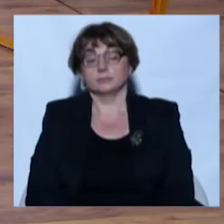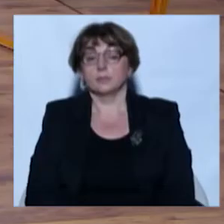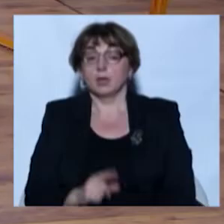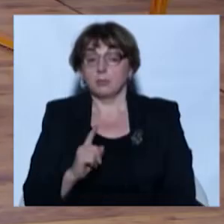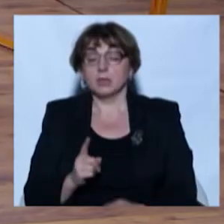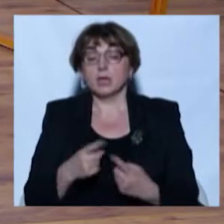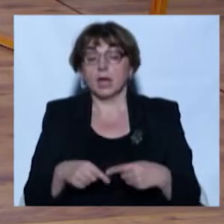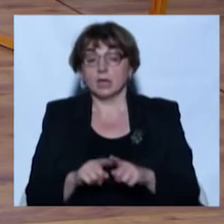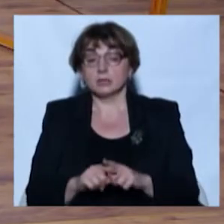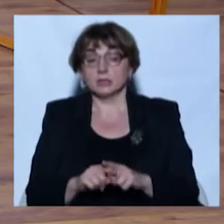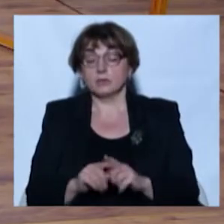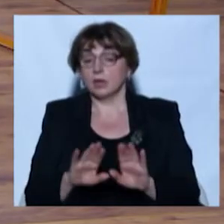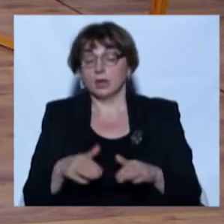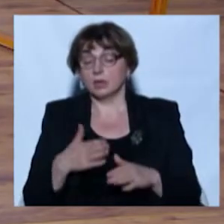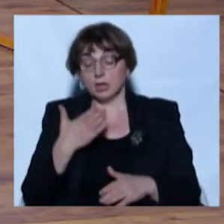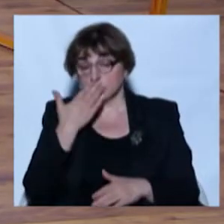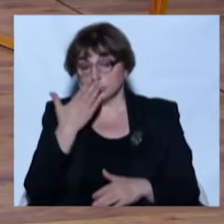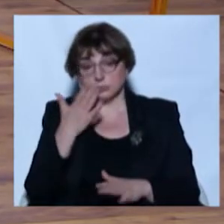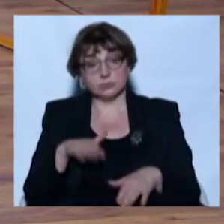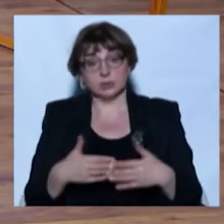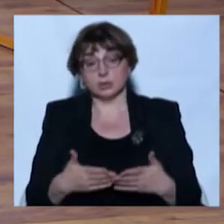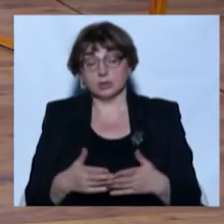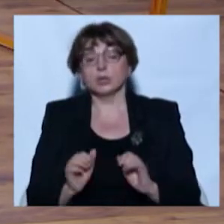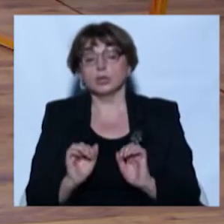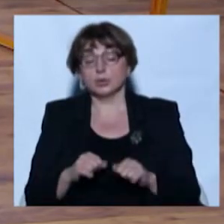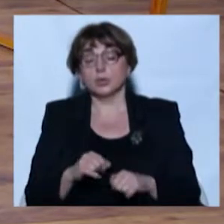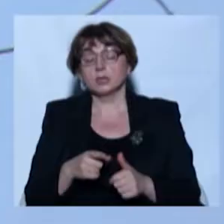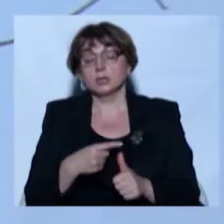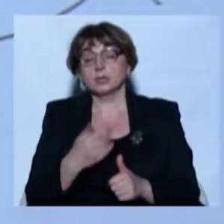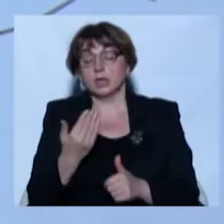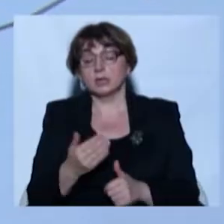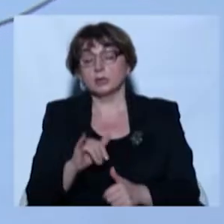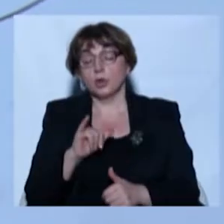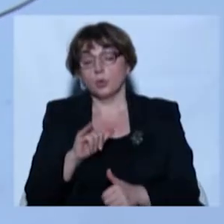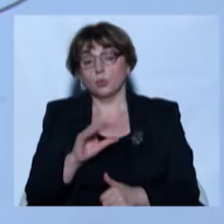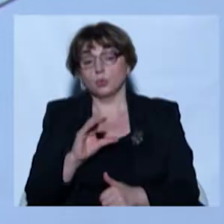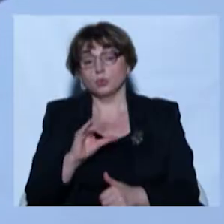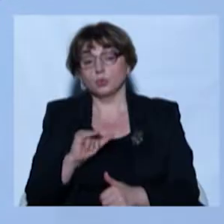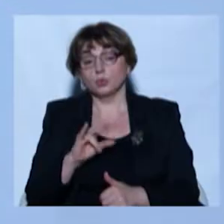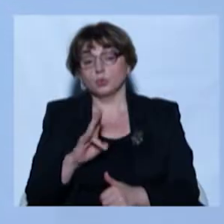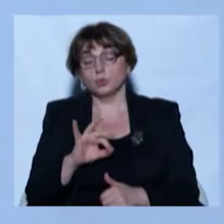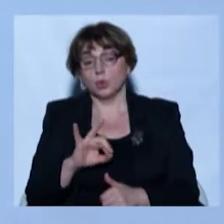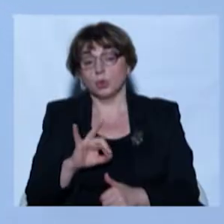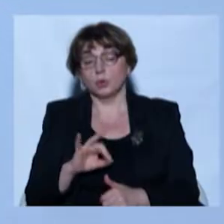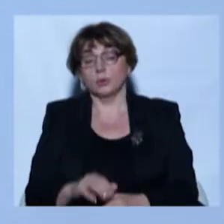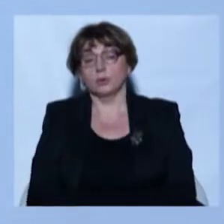მას ამავდროულად არ აქვს სუნი. ამიტომ შეგვიძლია დავწეროთ, რომ ის არის უსუნო.